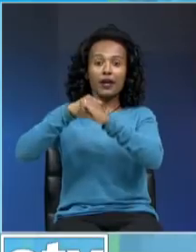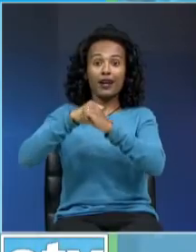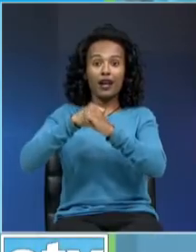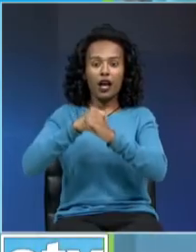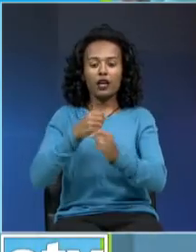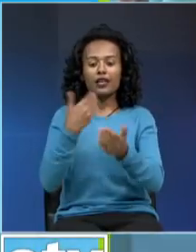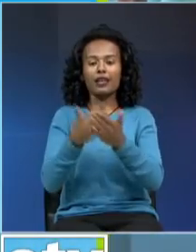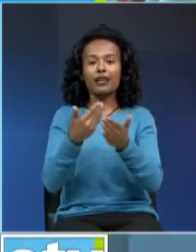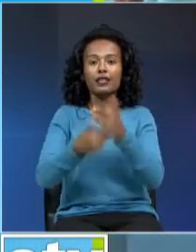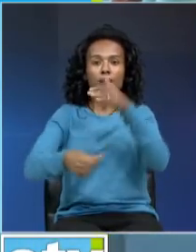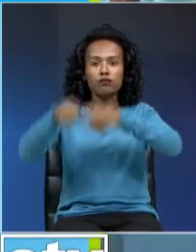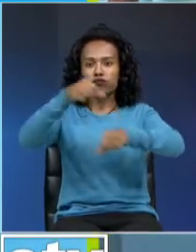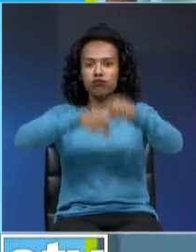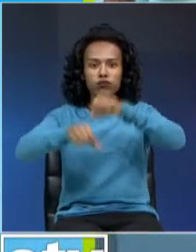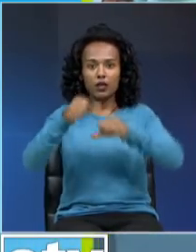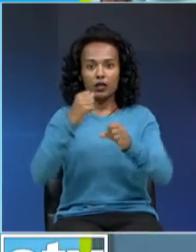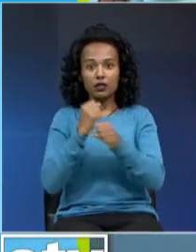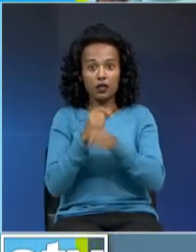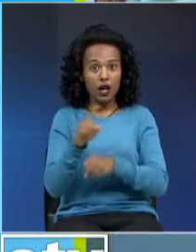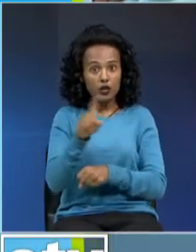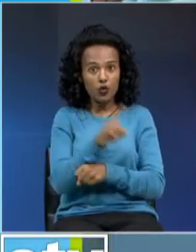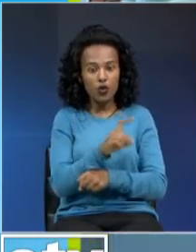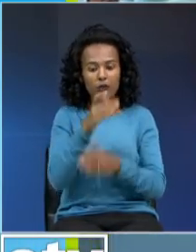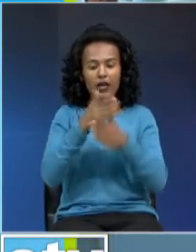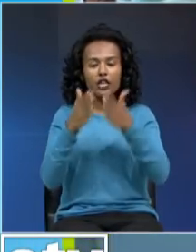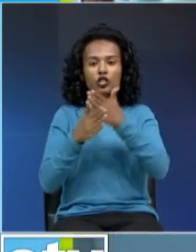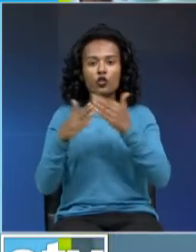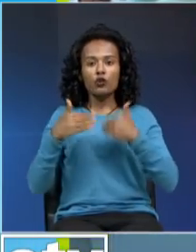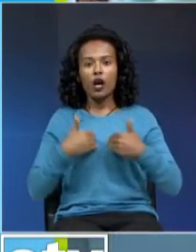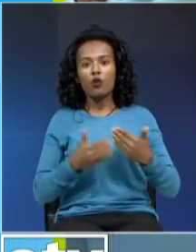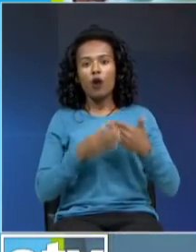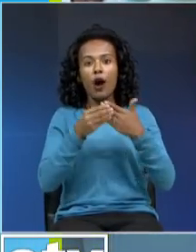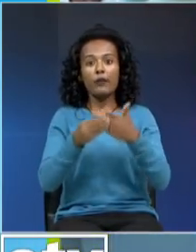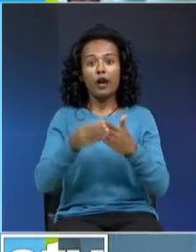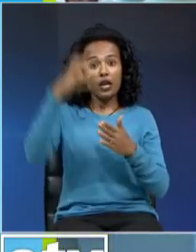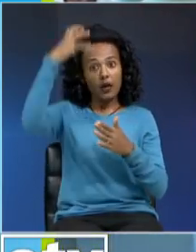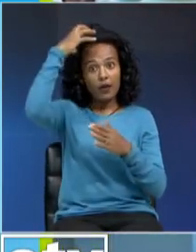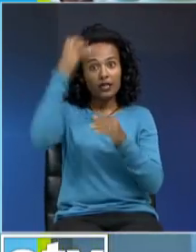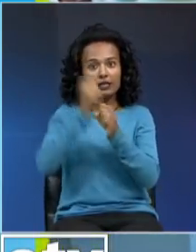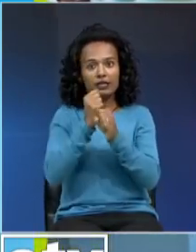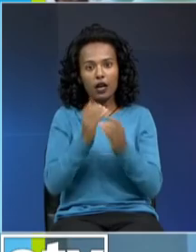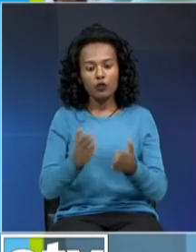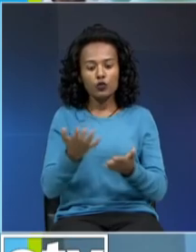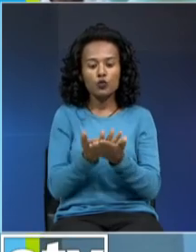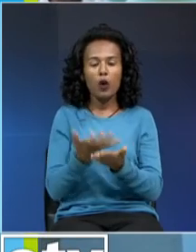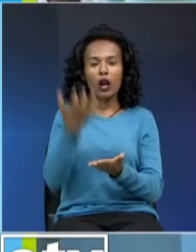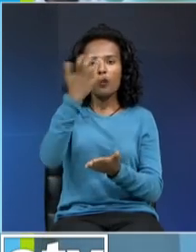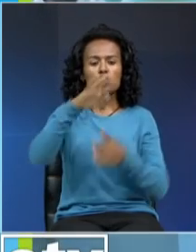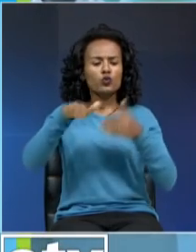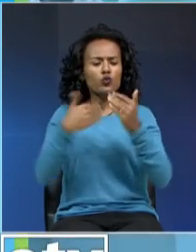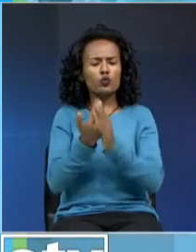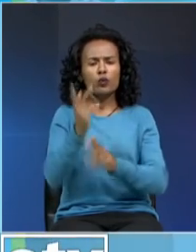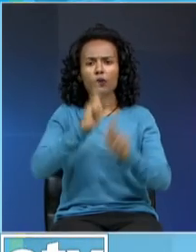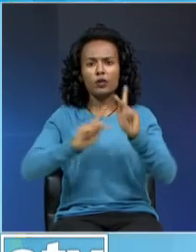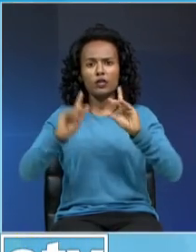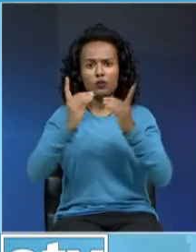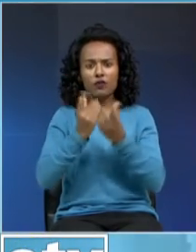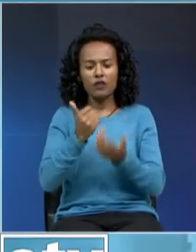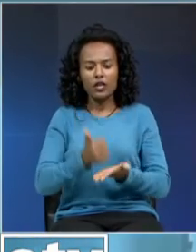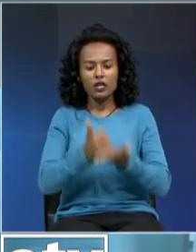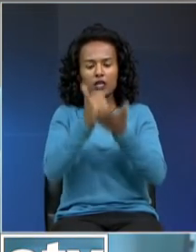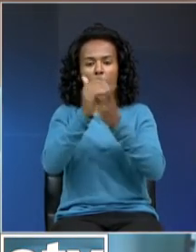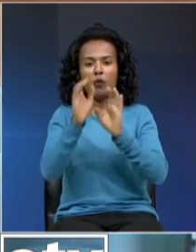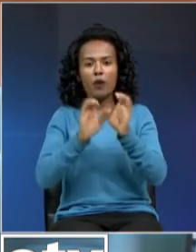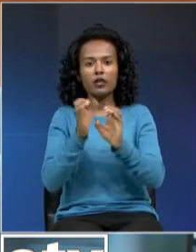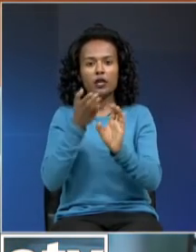የገቢ ማሰባሰብ ስራ እየተሰራ በመሆኑ በየደረጃ ያለው አመራር፣ የመንግስት ሰራተኞች፣ ባለሀብቶችና ሁሉም የህብረተሰብ ክፍል ድጋፍ